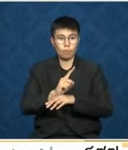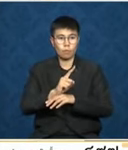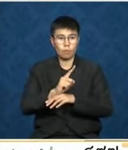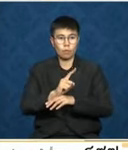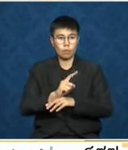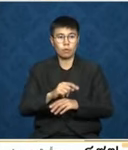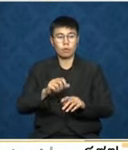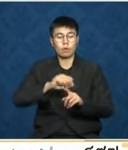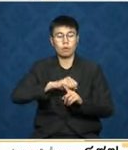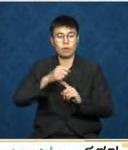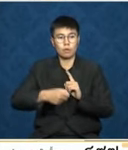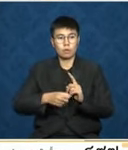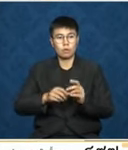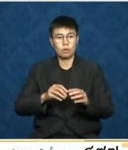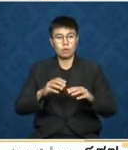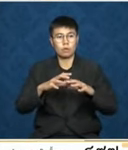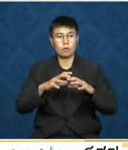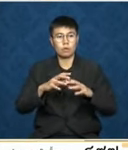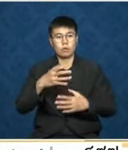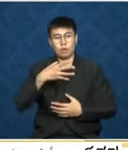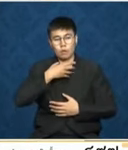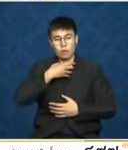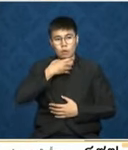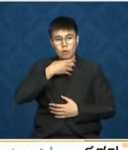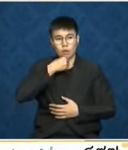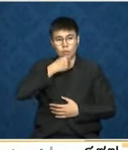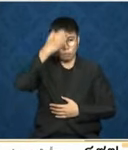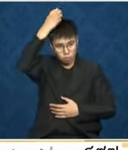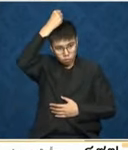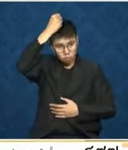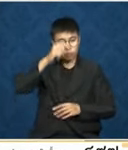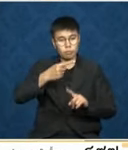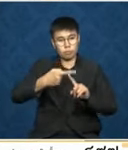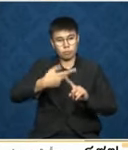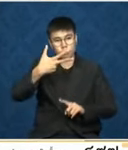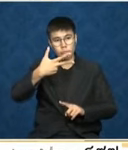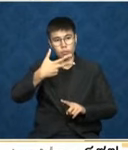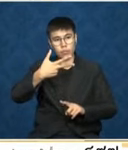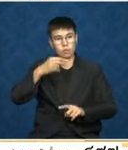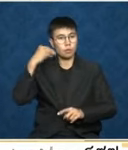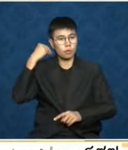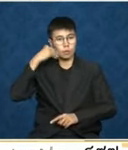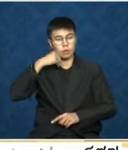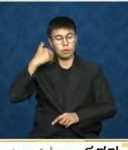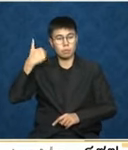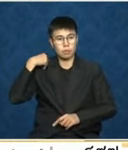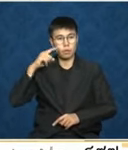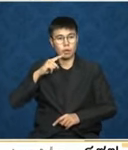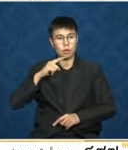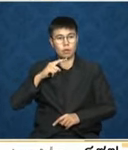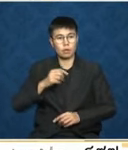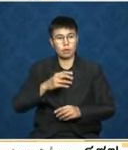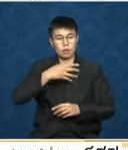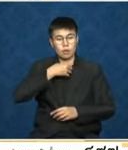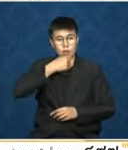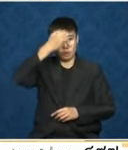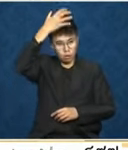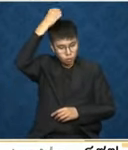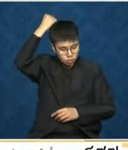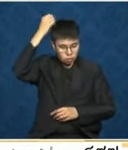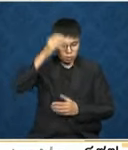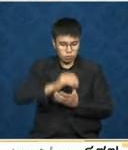ส้มโอทับซิมสยามปากประนังสืบเนื่องจากในช่วงเดือนมีนาคมของทุกปีจะมีการออกของผลผลิตส้มโอทับทิมสยามปาก